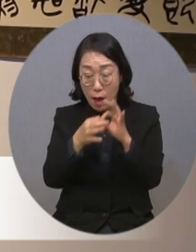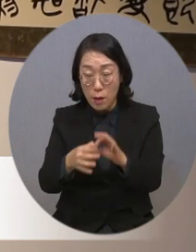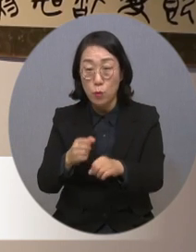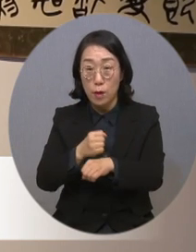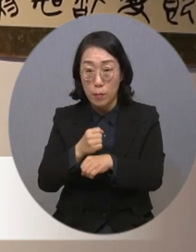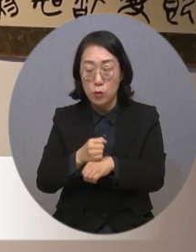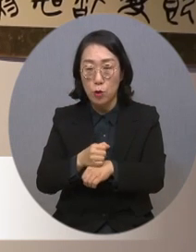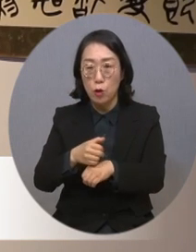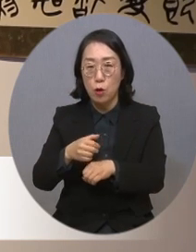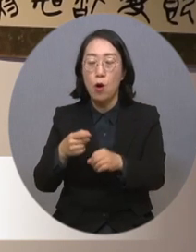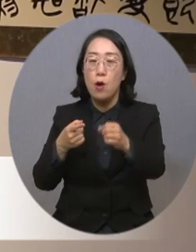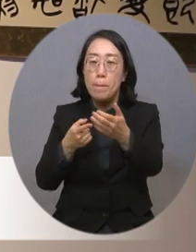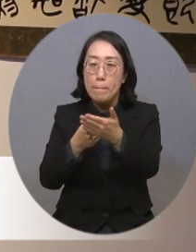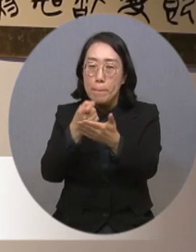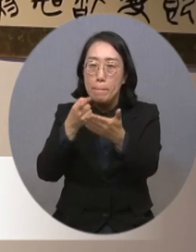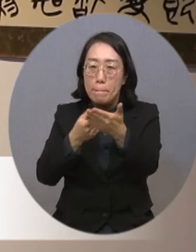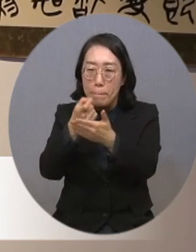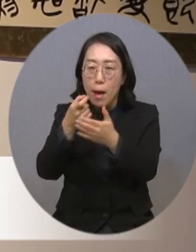정각의 필요성을 느껴가지고